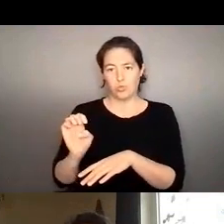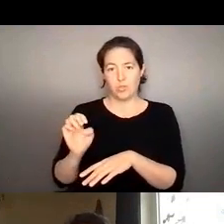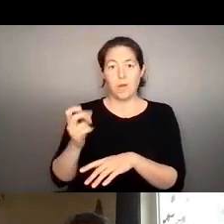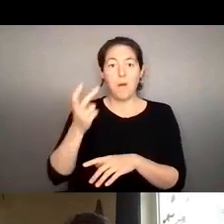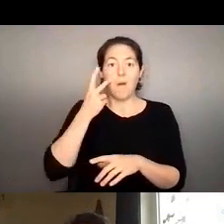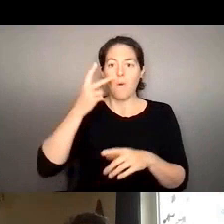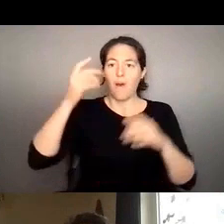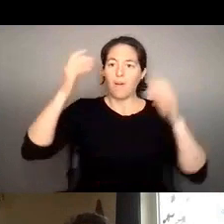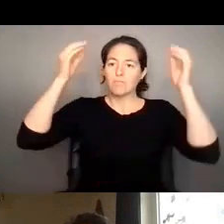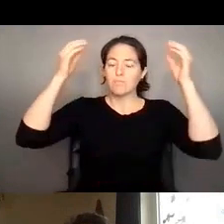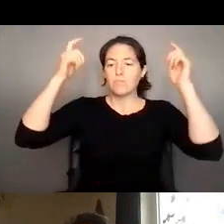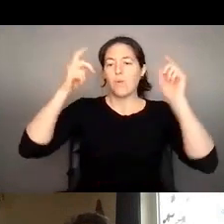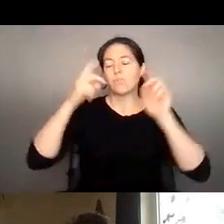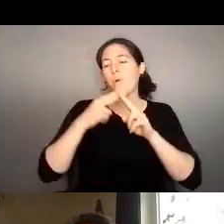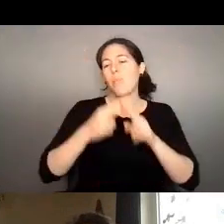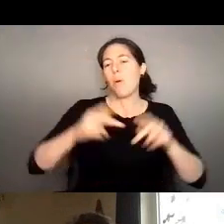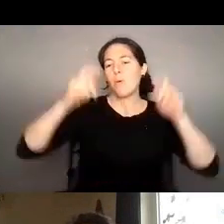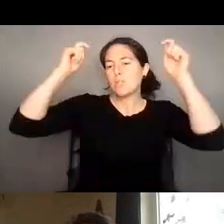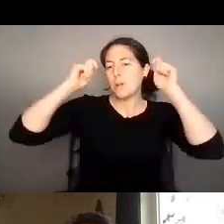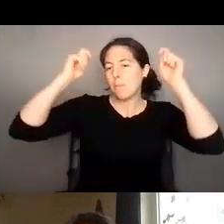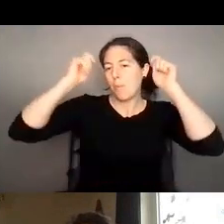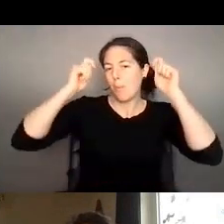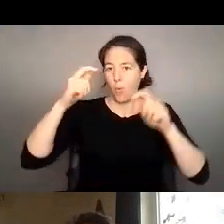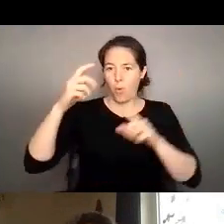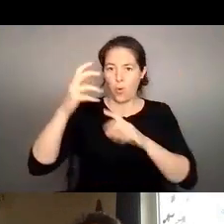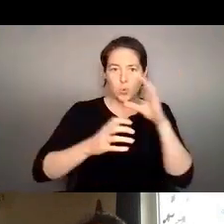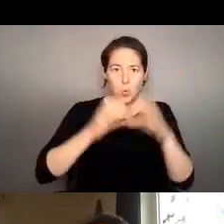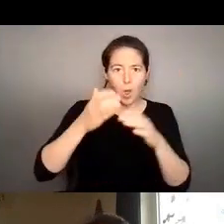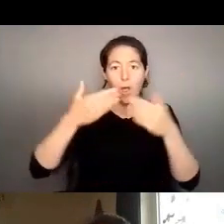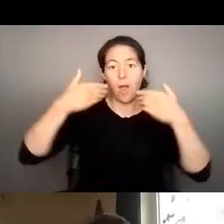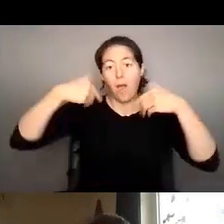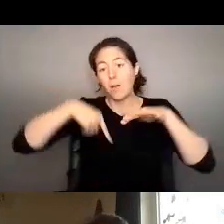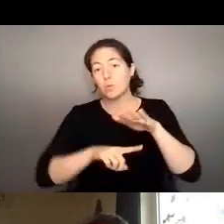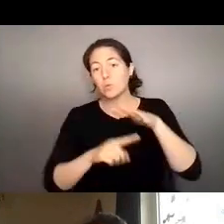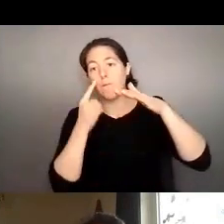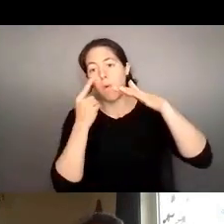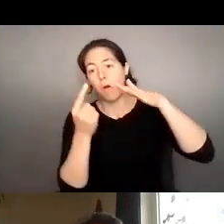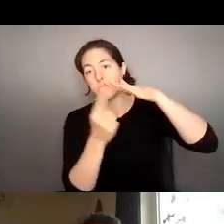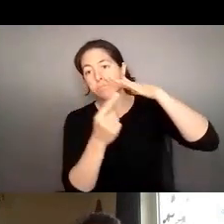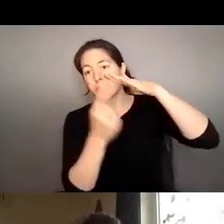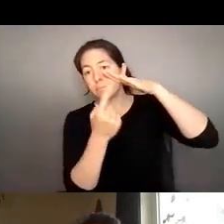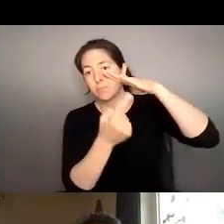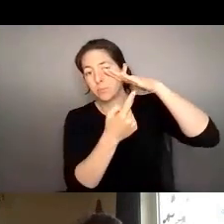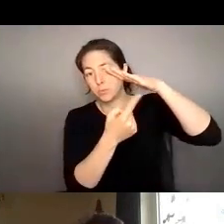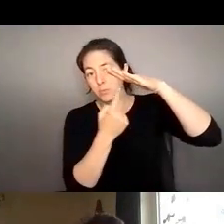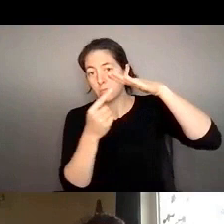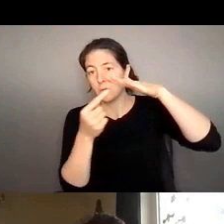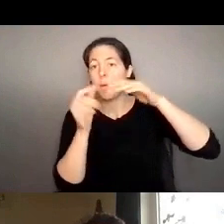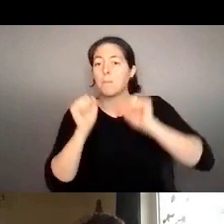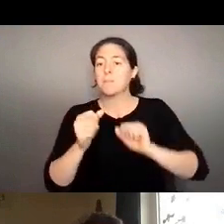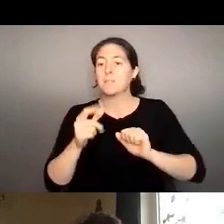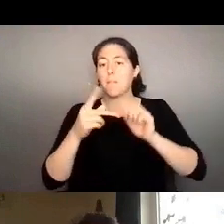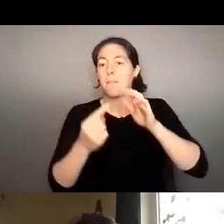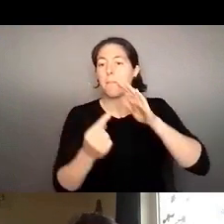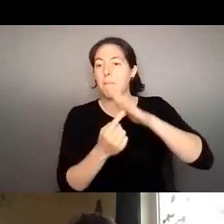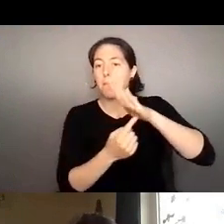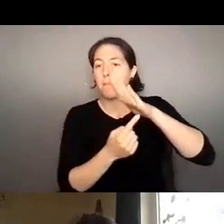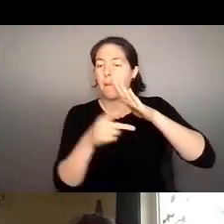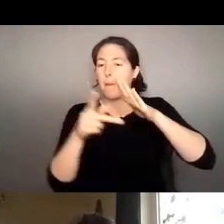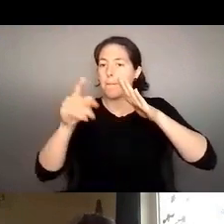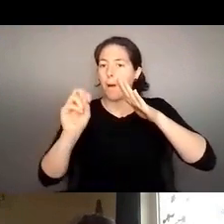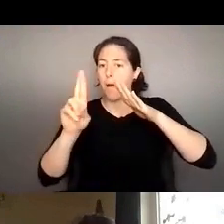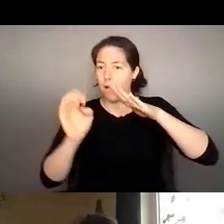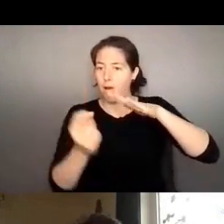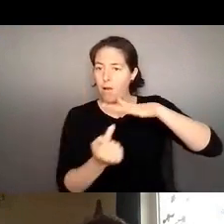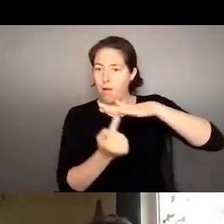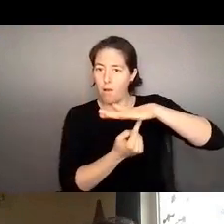coloré. Puis, sous le chapeau, on va retrouver ici, on voit des lamelles. On peut retrouver aussi des pores. Puis, dans le fond, la